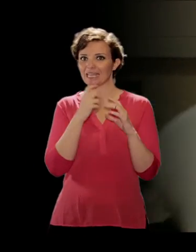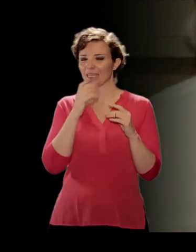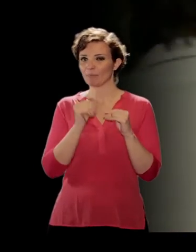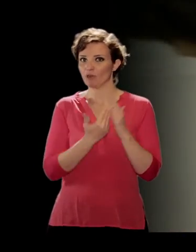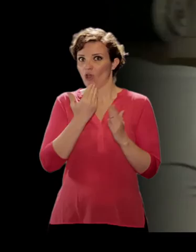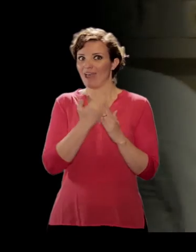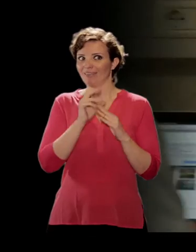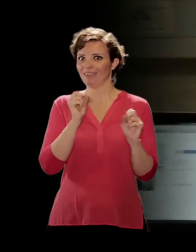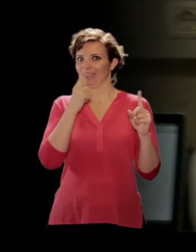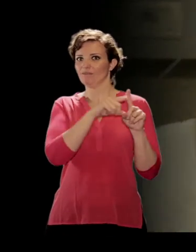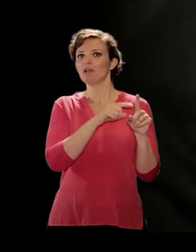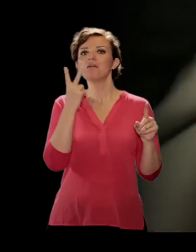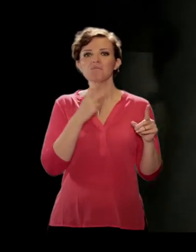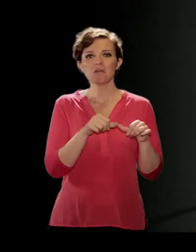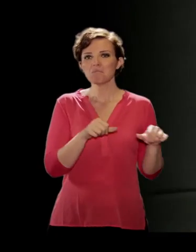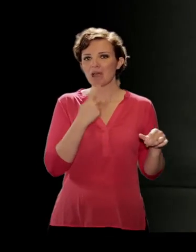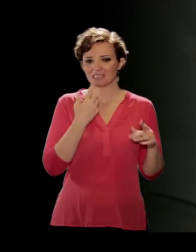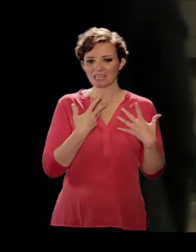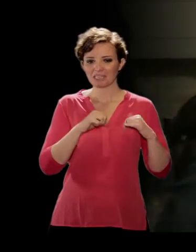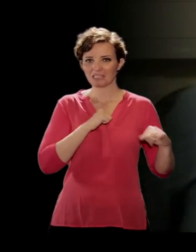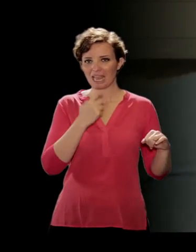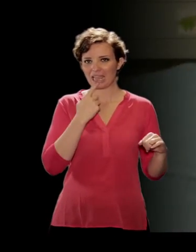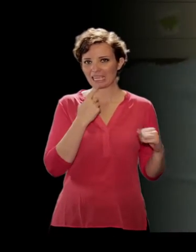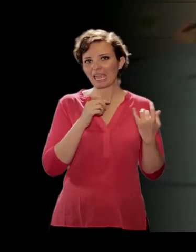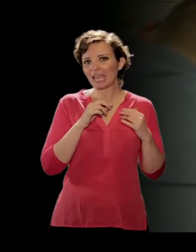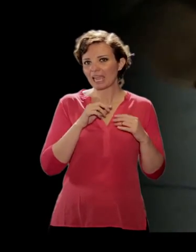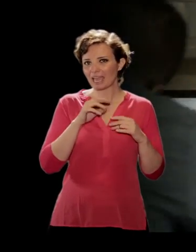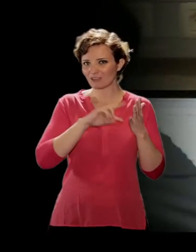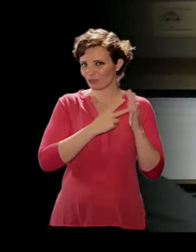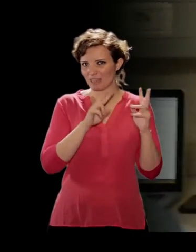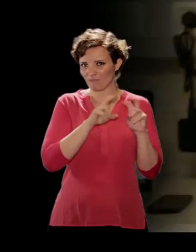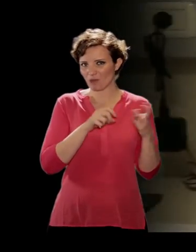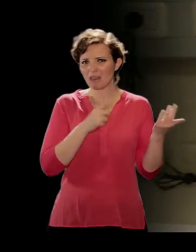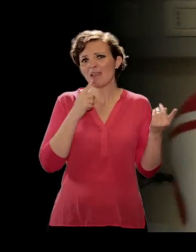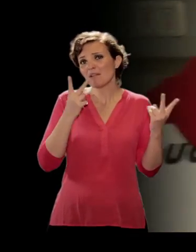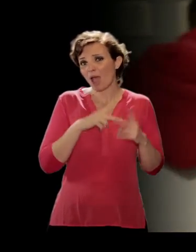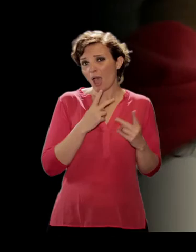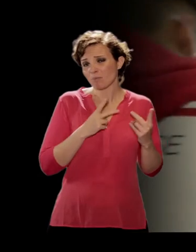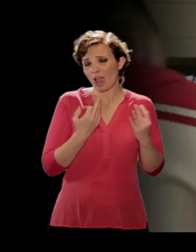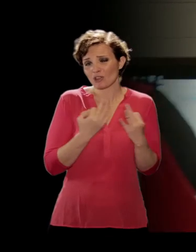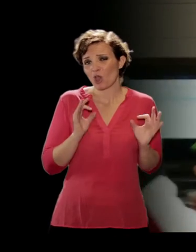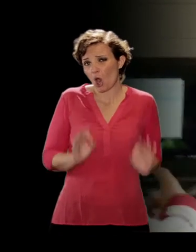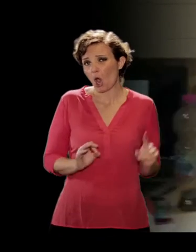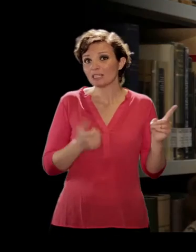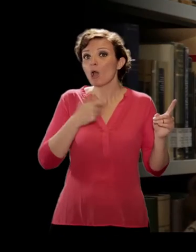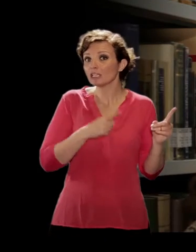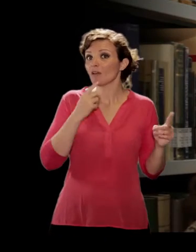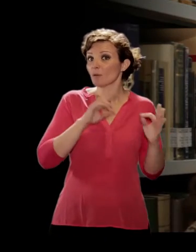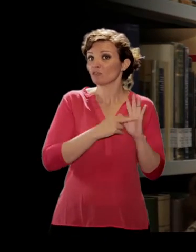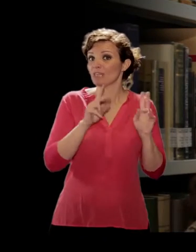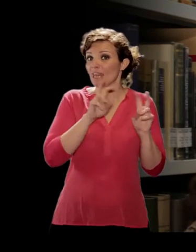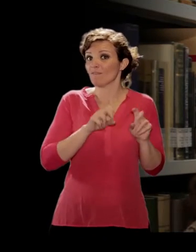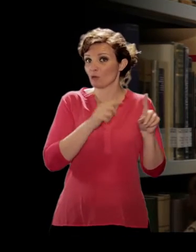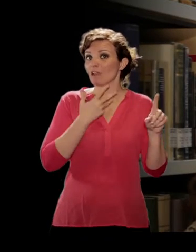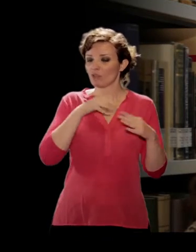innovative sono state fondate da ingegneri informatici. Questo è abbastanza naturale perché gli ingegneri informatici hanno quel bagaglio di